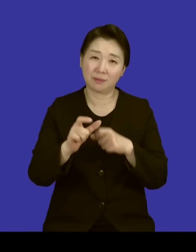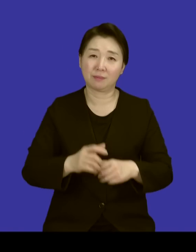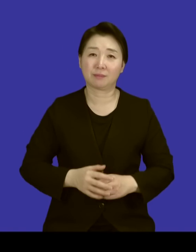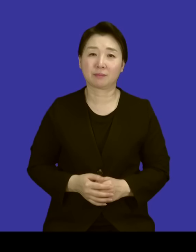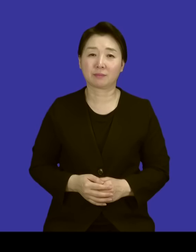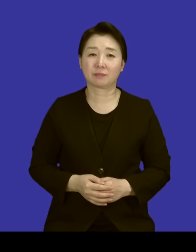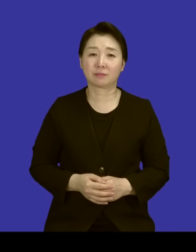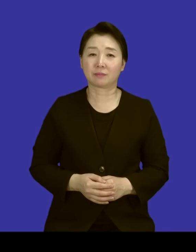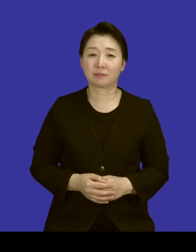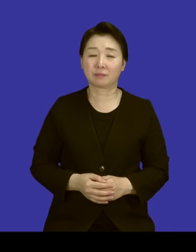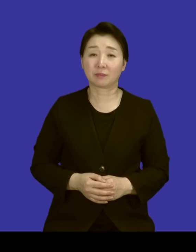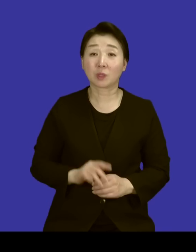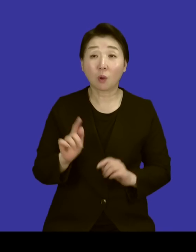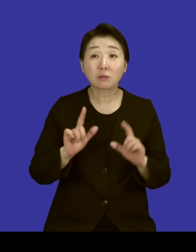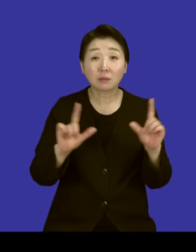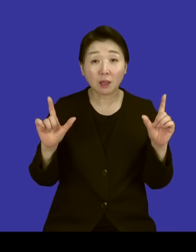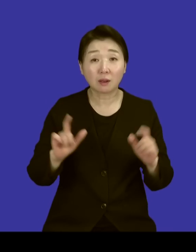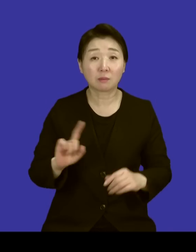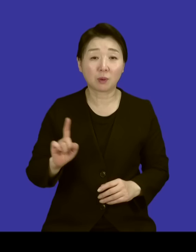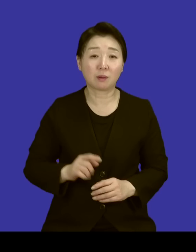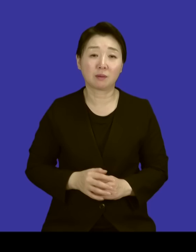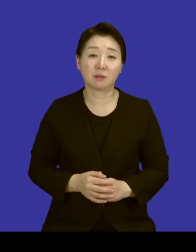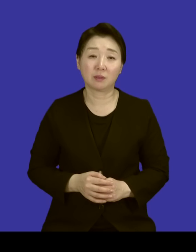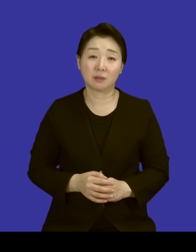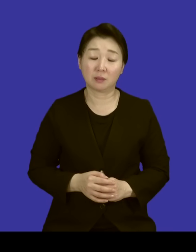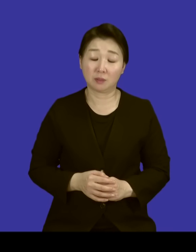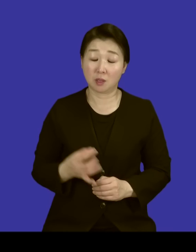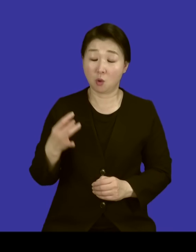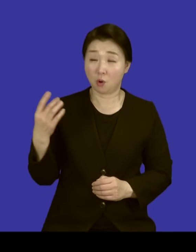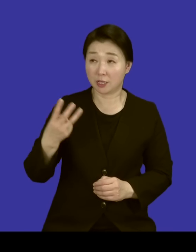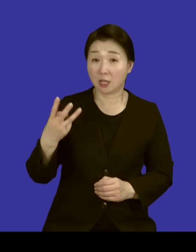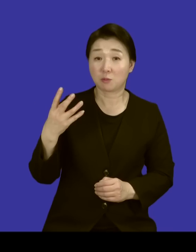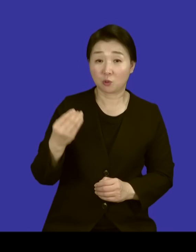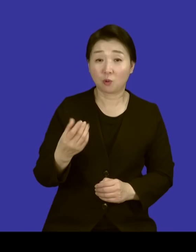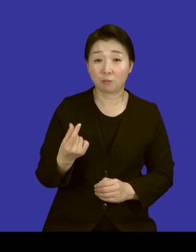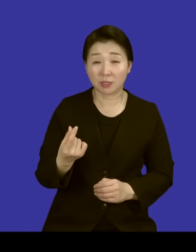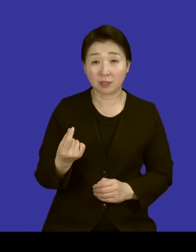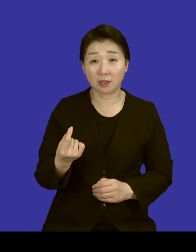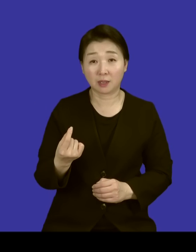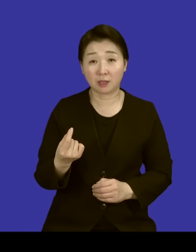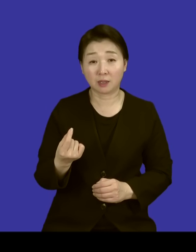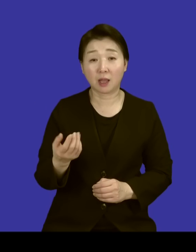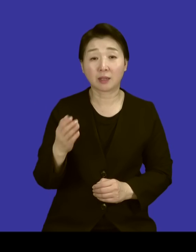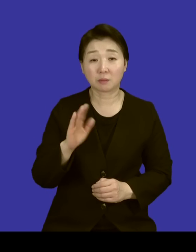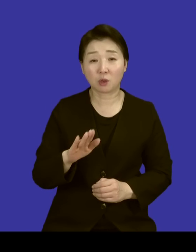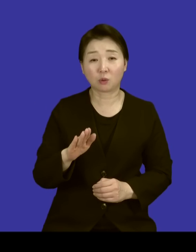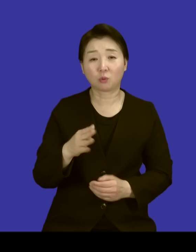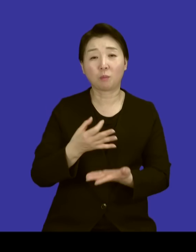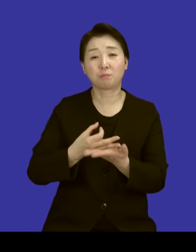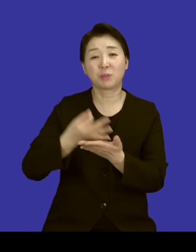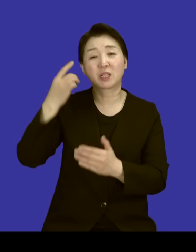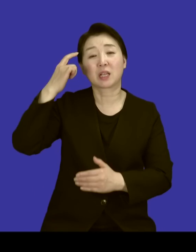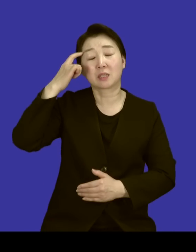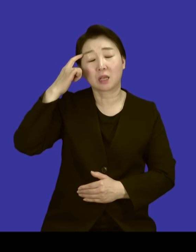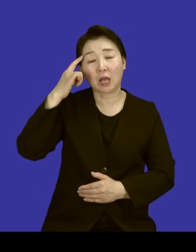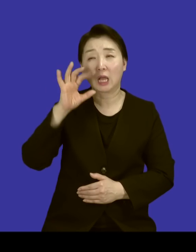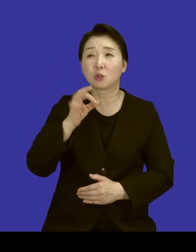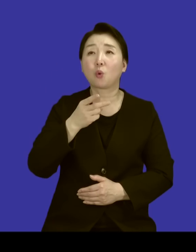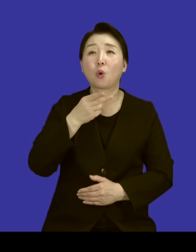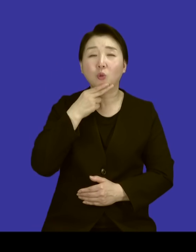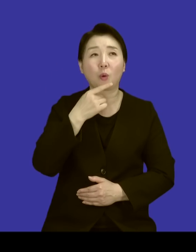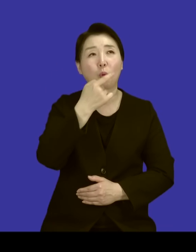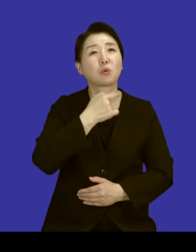차에 하루는 문득 우리가 3,000원짜리 집이지만 예. 이것도 비싸다는 생각에 돈이 없어서 못 오시는